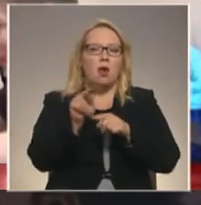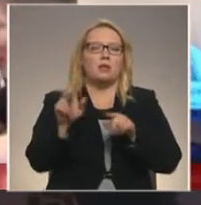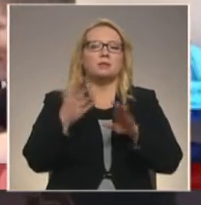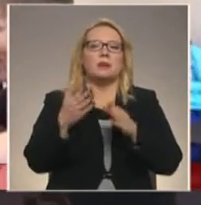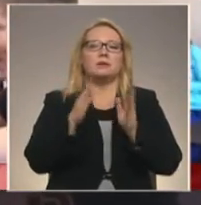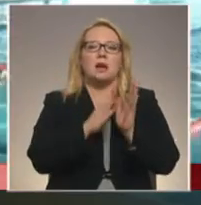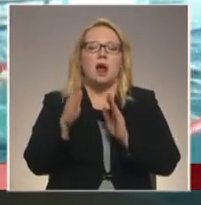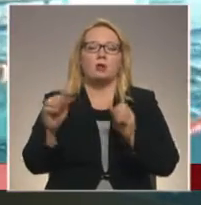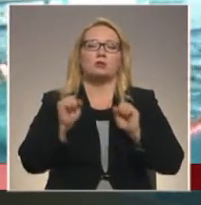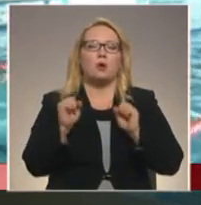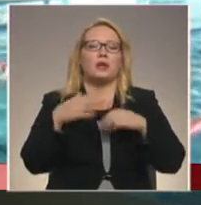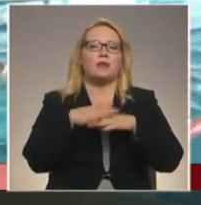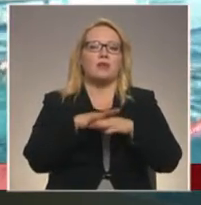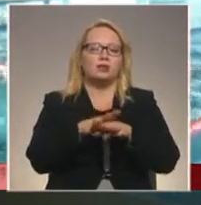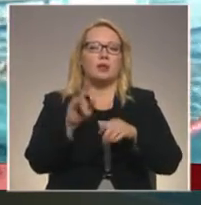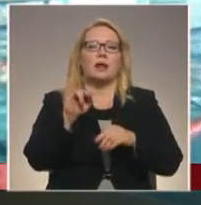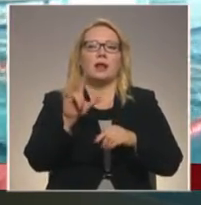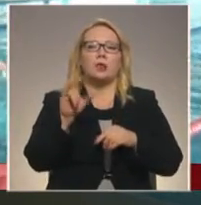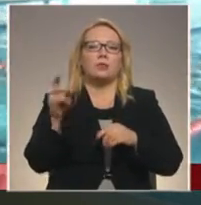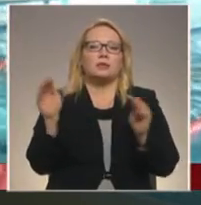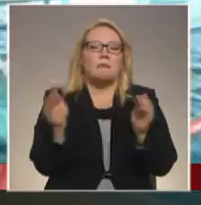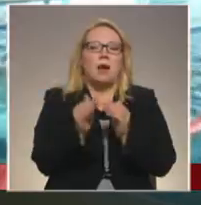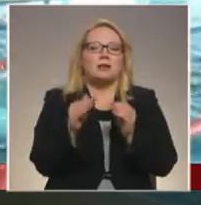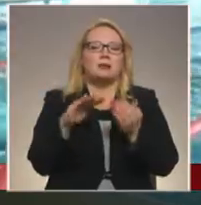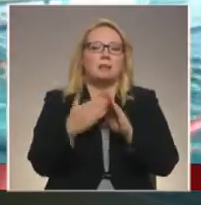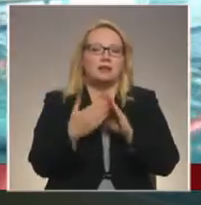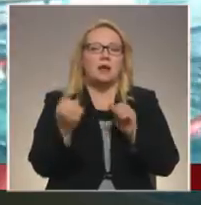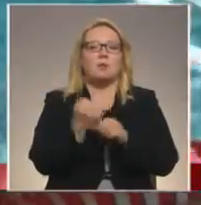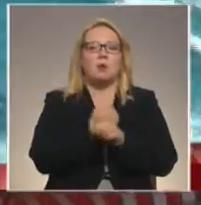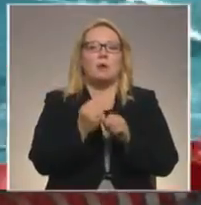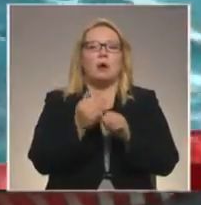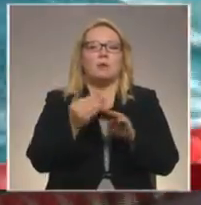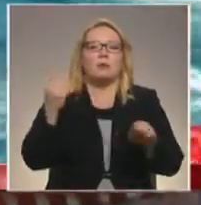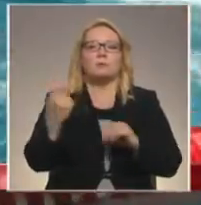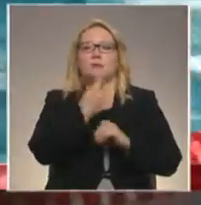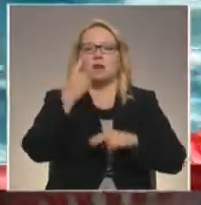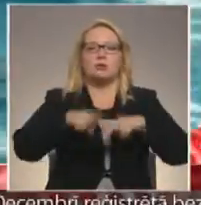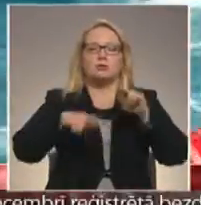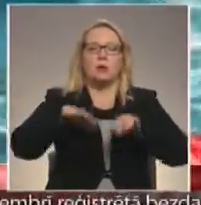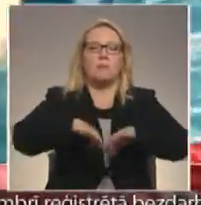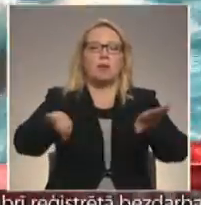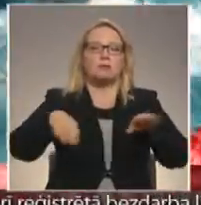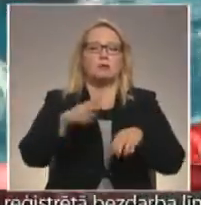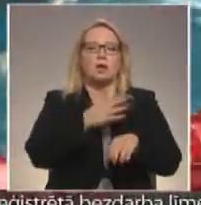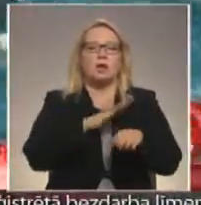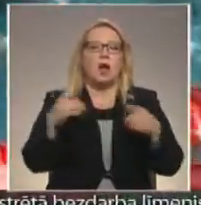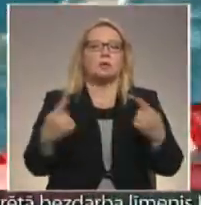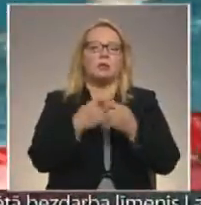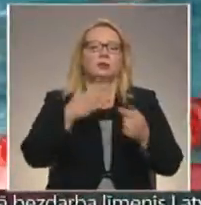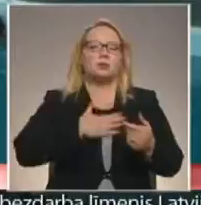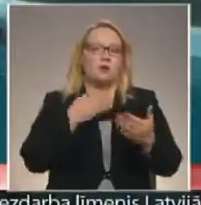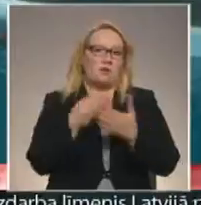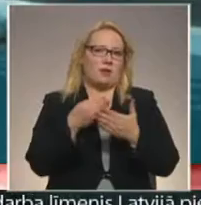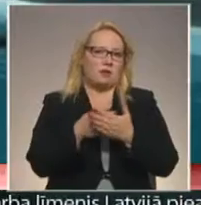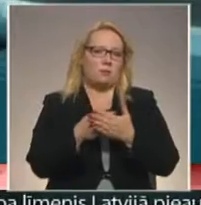sporta infrastruktūra. Lai gan Ilūkste ir maza pilsēta Latgales nomalē, tomēr mazliet vairāk kā pirms gada uzbūvētais peldbaseins šeit ir attaisnojis savu